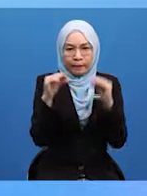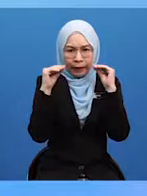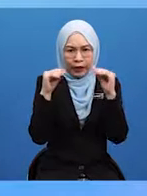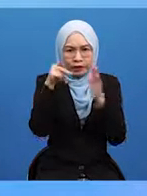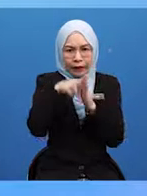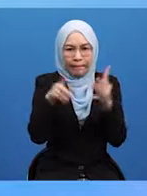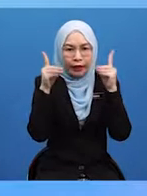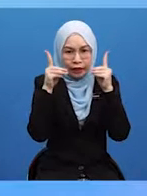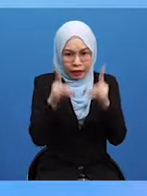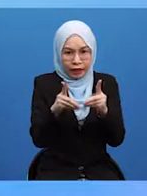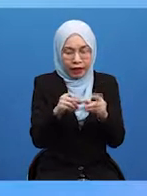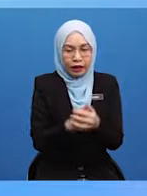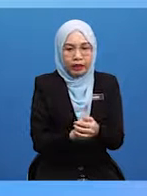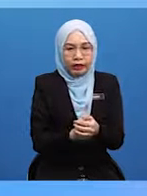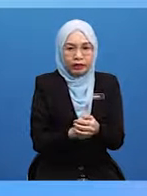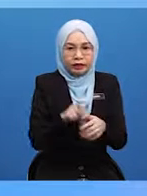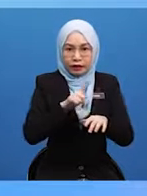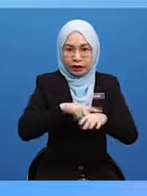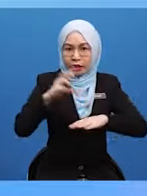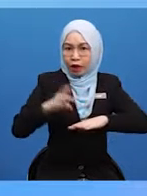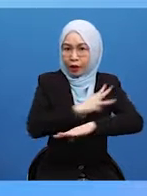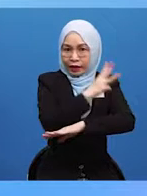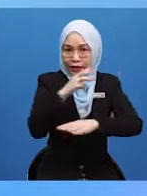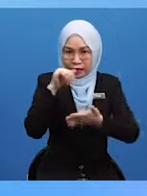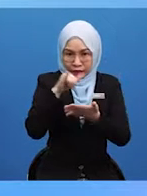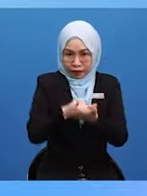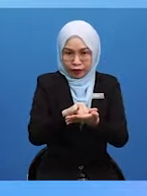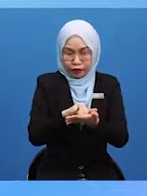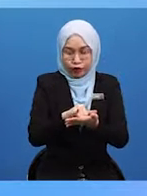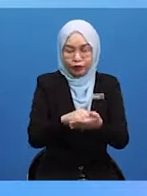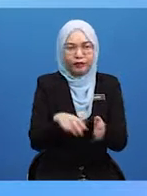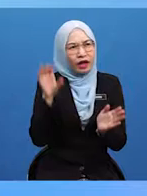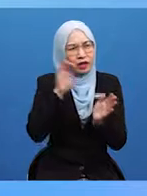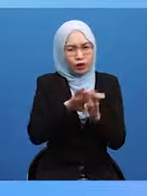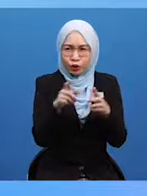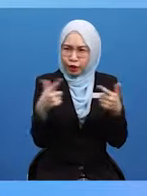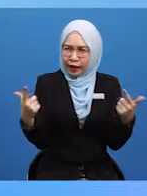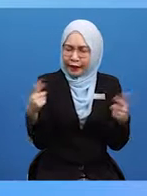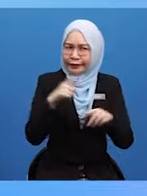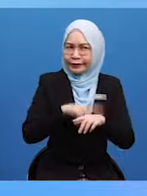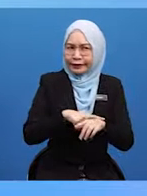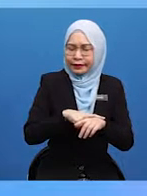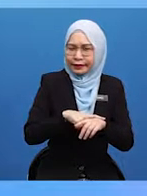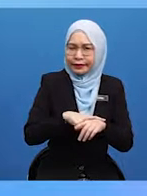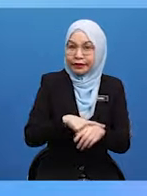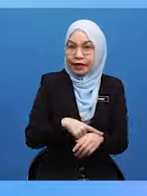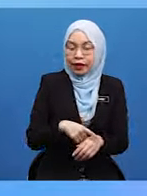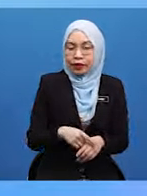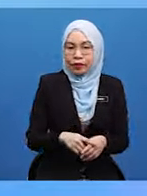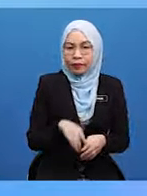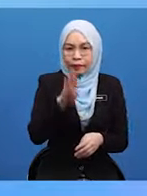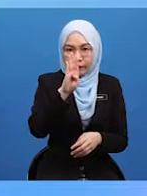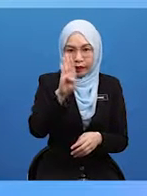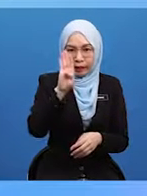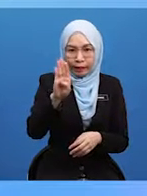tersebut. Selain Tanjung Malim, Bangi di Selangor juga telah berkembang dan